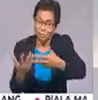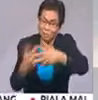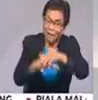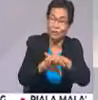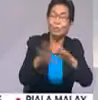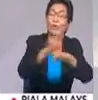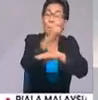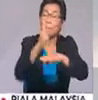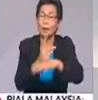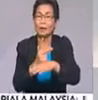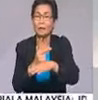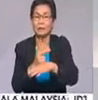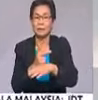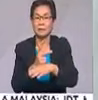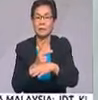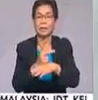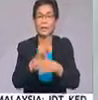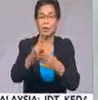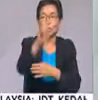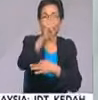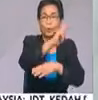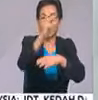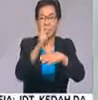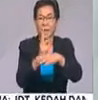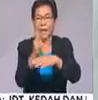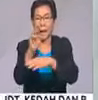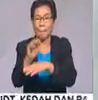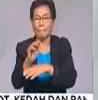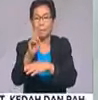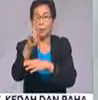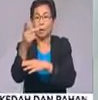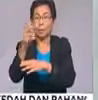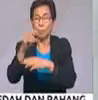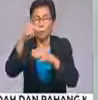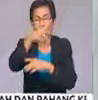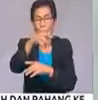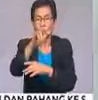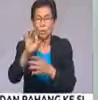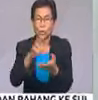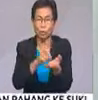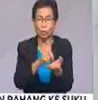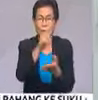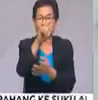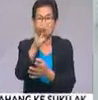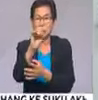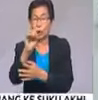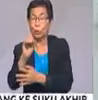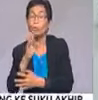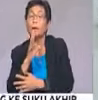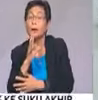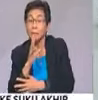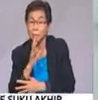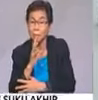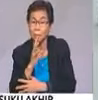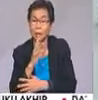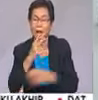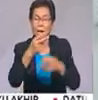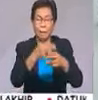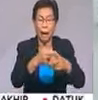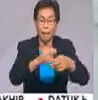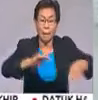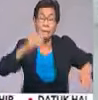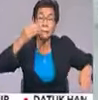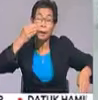Utama Institut Kajian Etni Universiti Kebangsaan Malaysia UKM, Profesor Dato' Dr. Teo Kok Siong berkata, nama bahasa